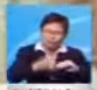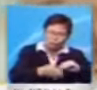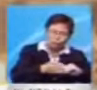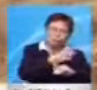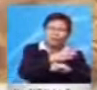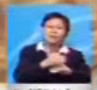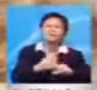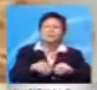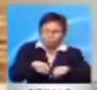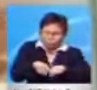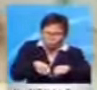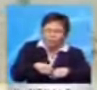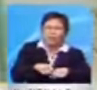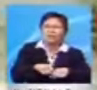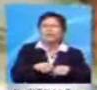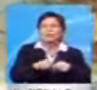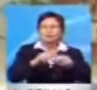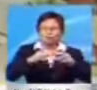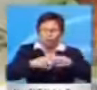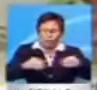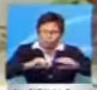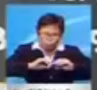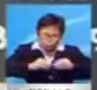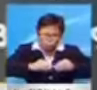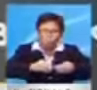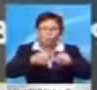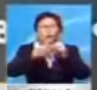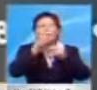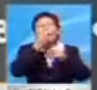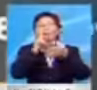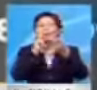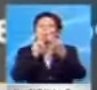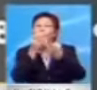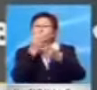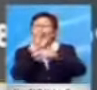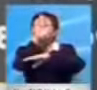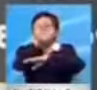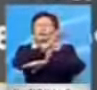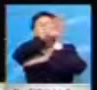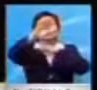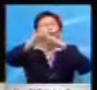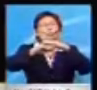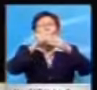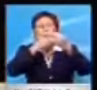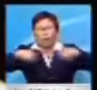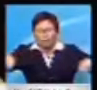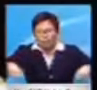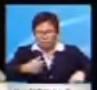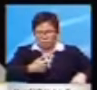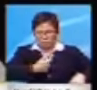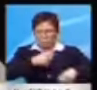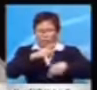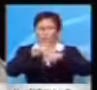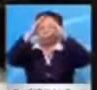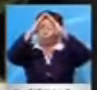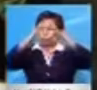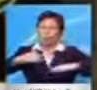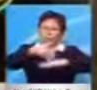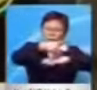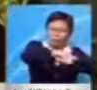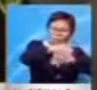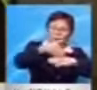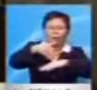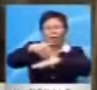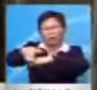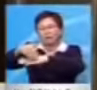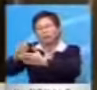yang sesuai dimakan pada waktu tengah hari dan malam paling penting kesemua makanan ini dimasak sendiri di rumah dan dihantar